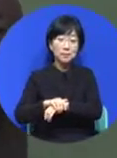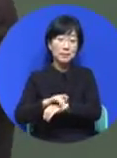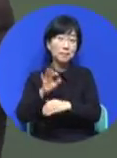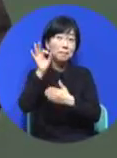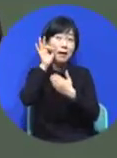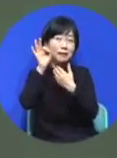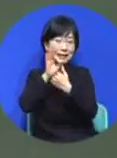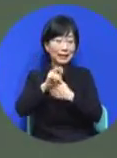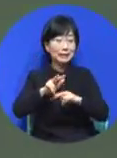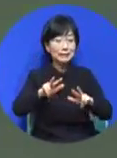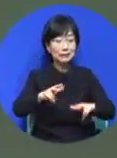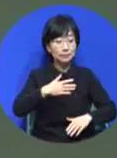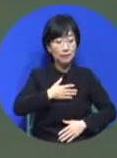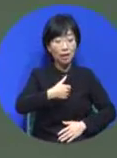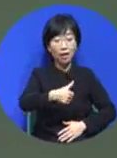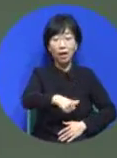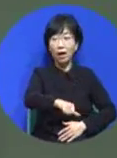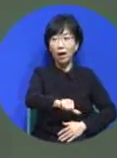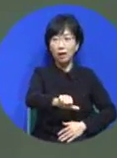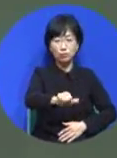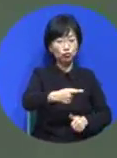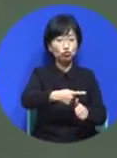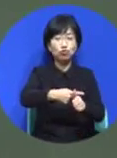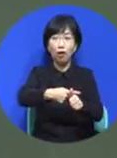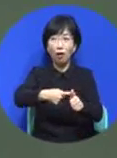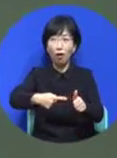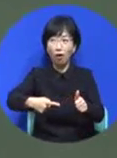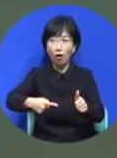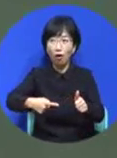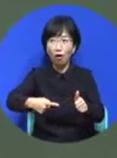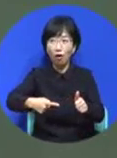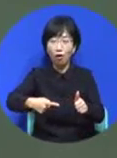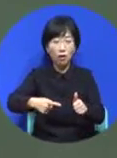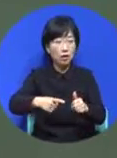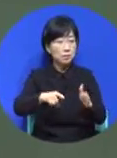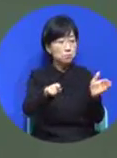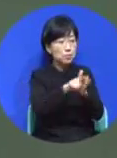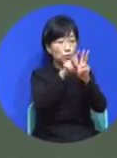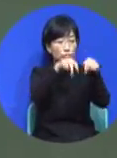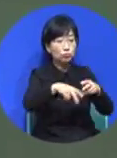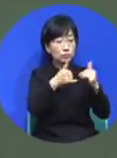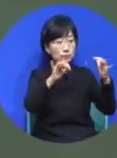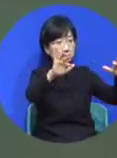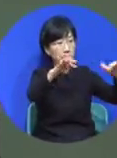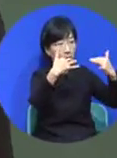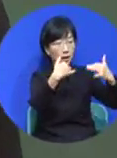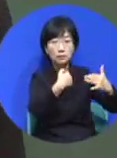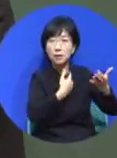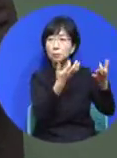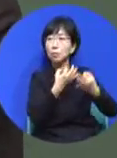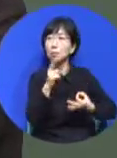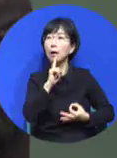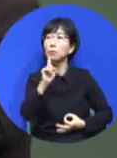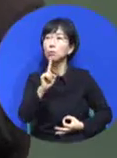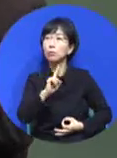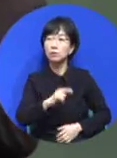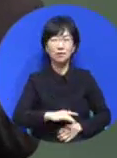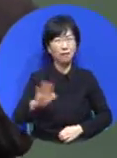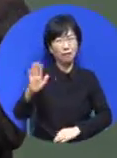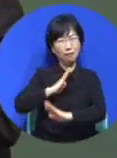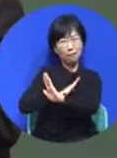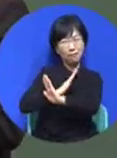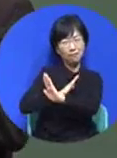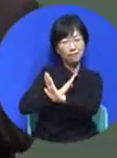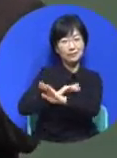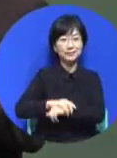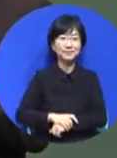이삭을 여기 드리버리면 불신자들이 뭐라고 말하겠습니까? God, if I offer my son to you and sacrifice him, what would the non-believers say?